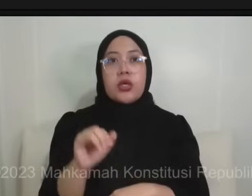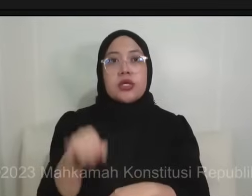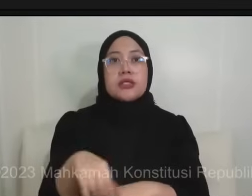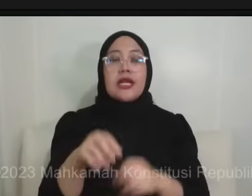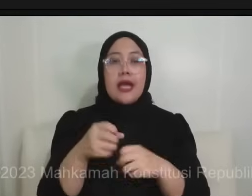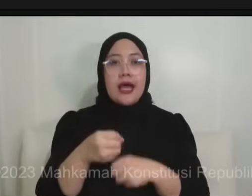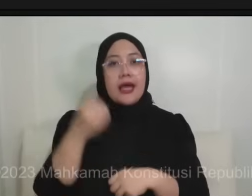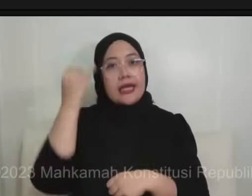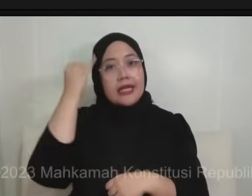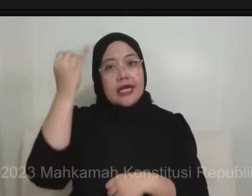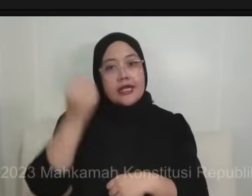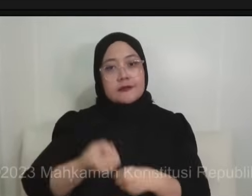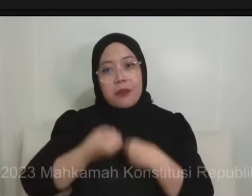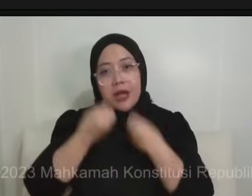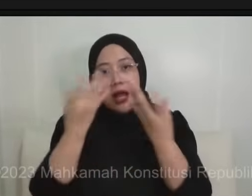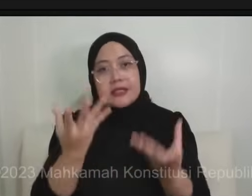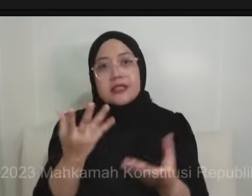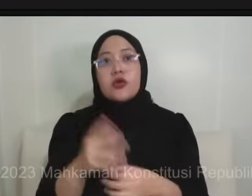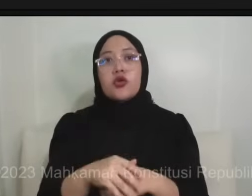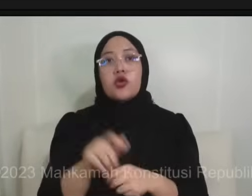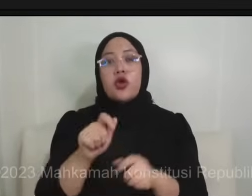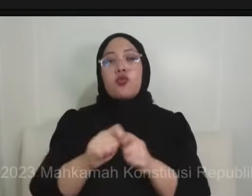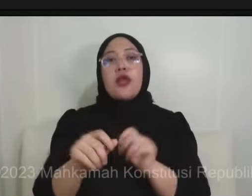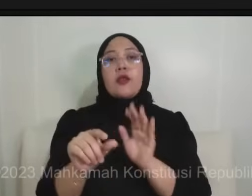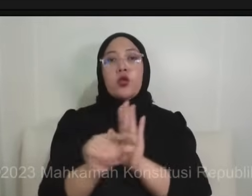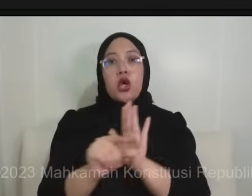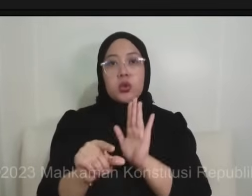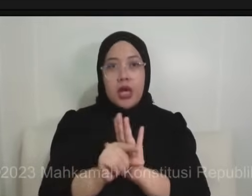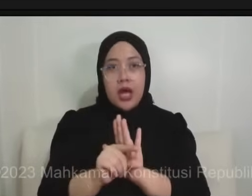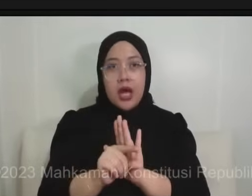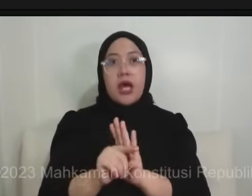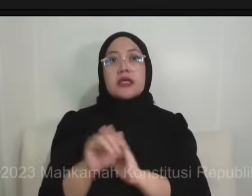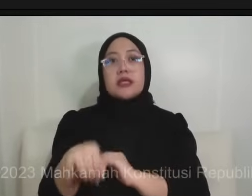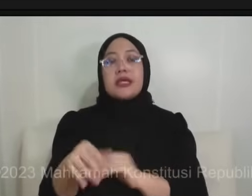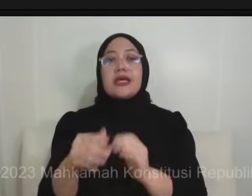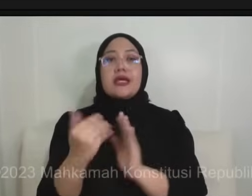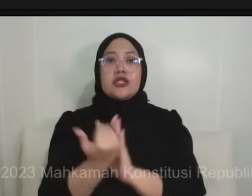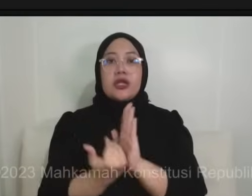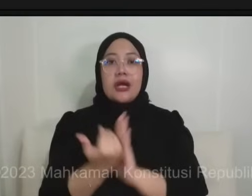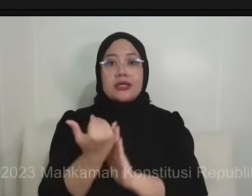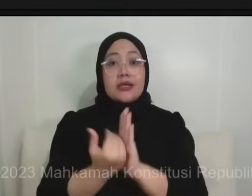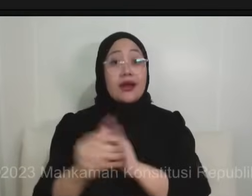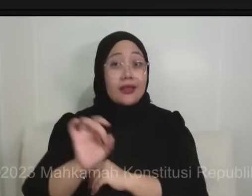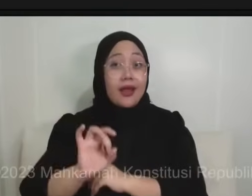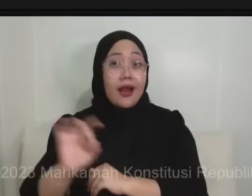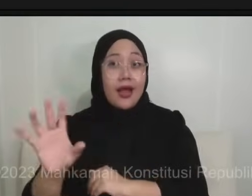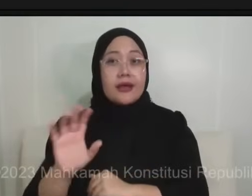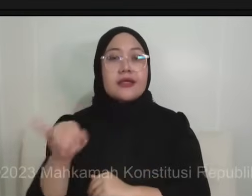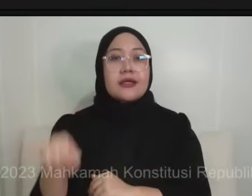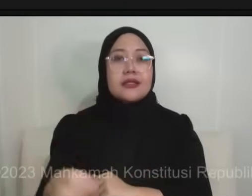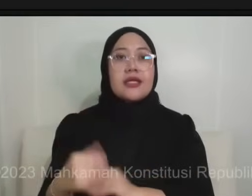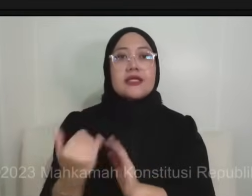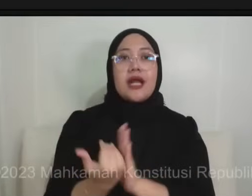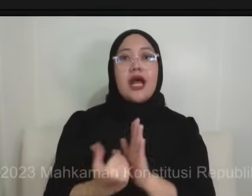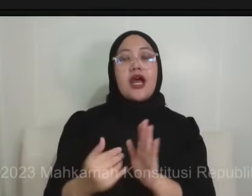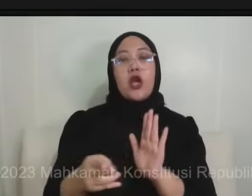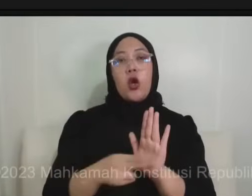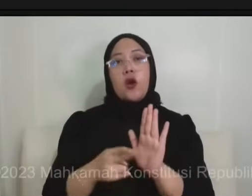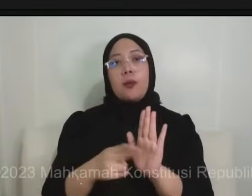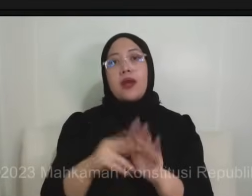oleh pemohon kepada pembentuk undang-undang sebagaimana syarat-syarat lainnya yang menjadi serangkaian norma dalam